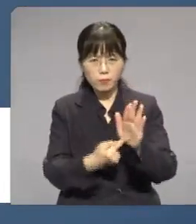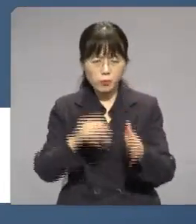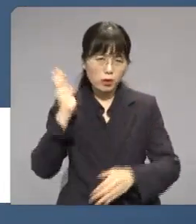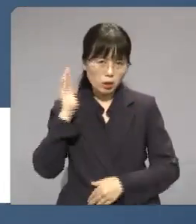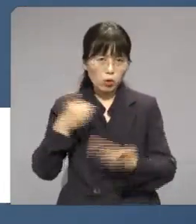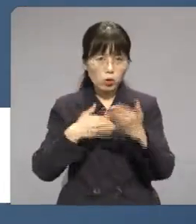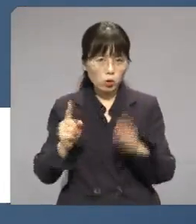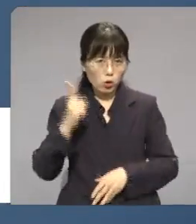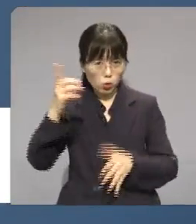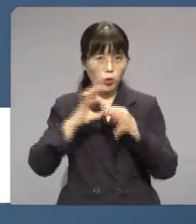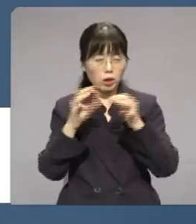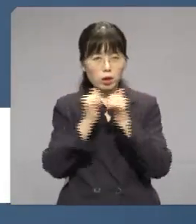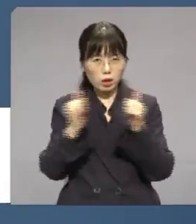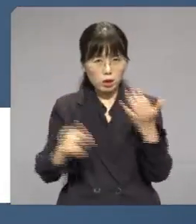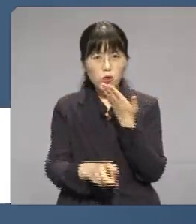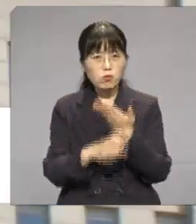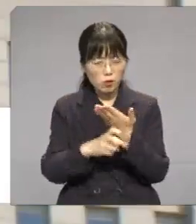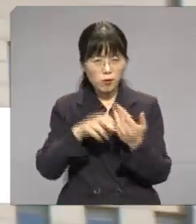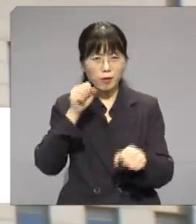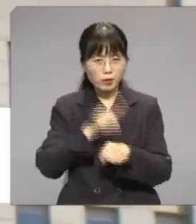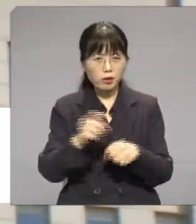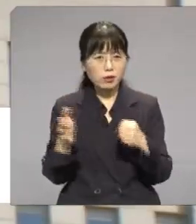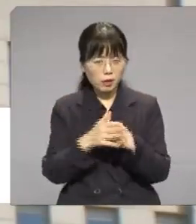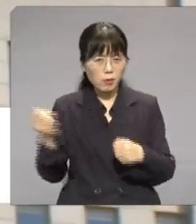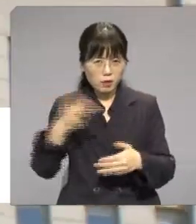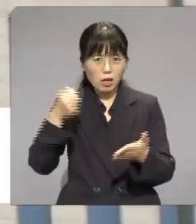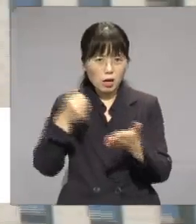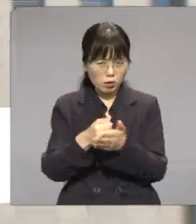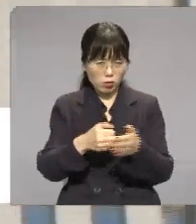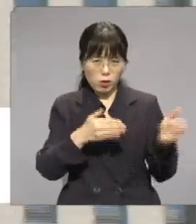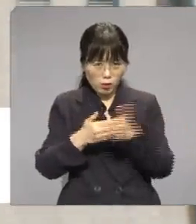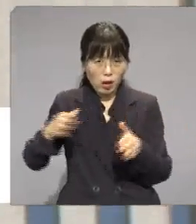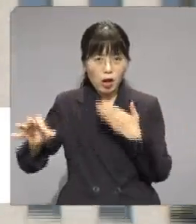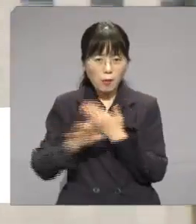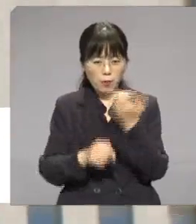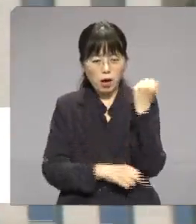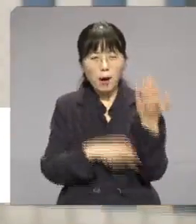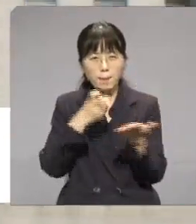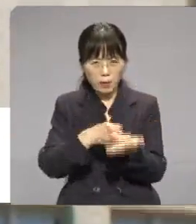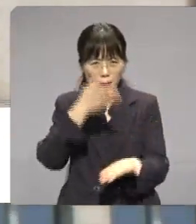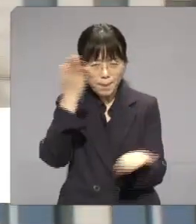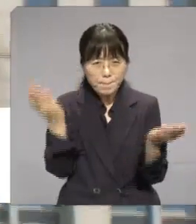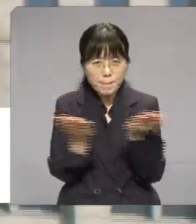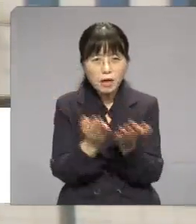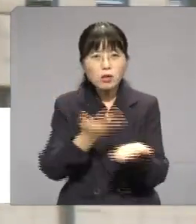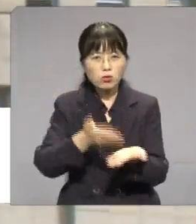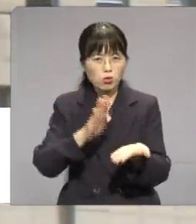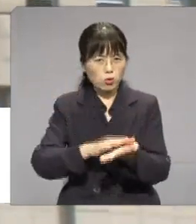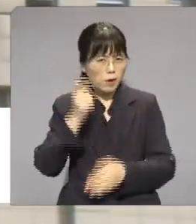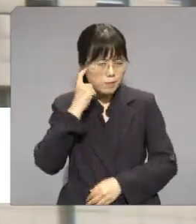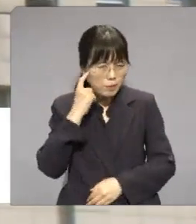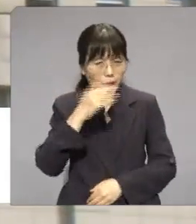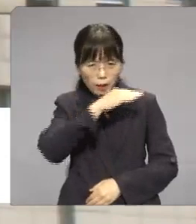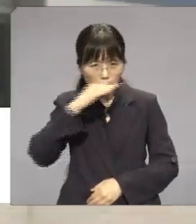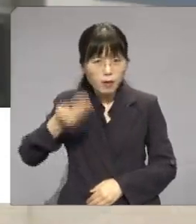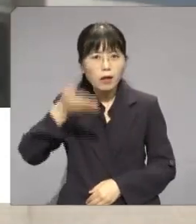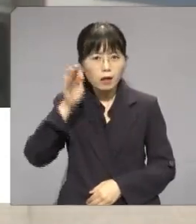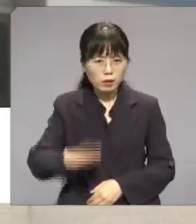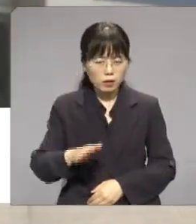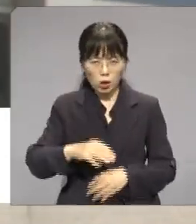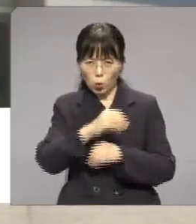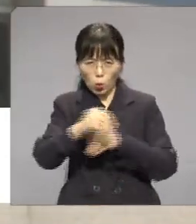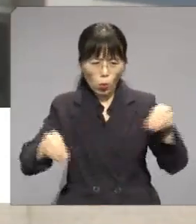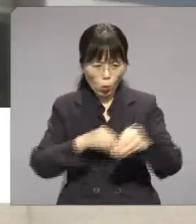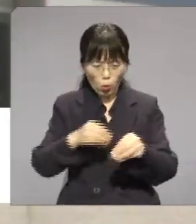대통령실 고의 관계자는 위헌성 때문에 재의결이 부결되었습니다 헌법에 맞게 수정하는게 상식이고 수일 텐데